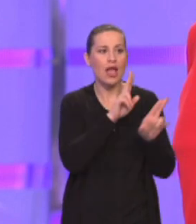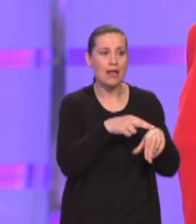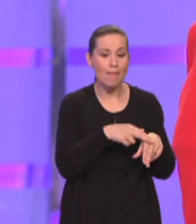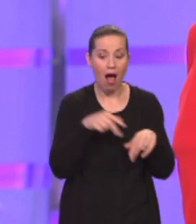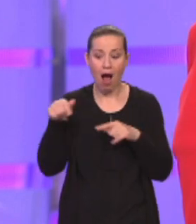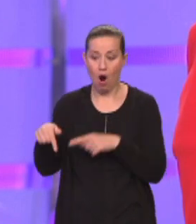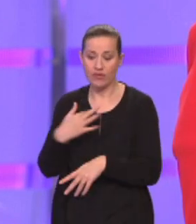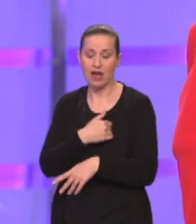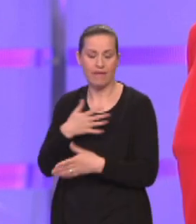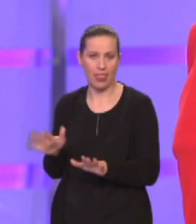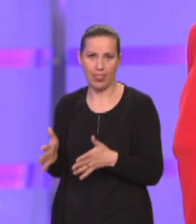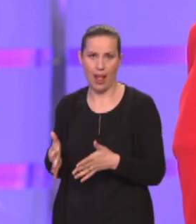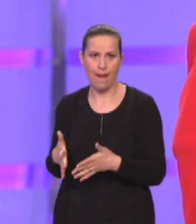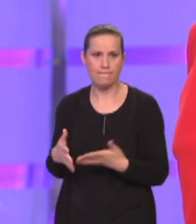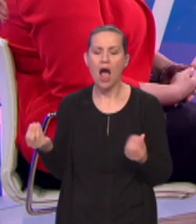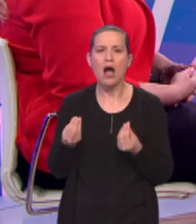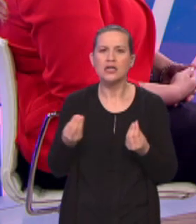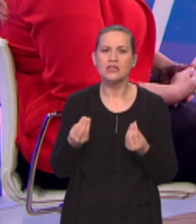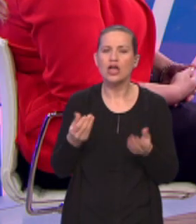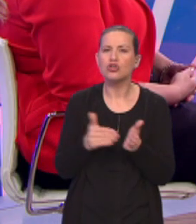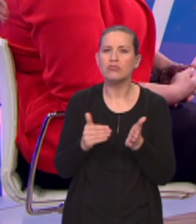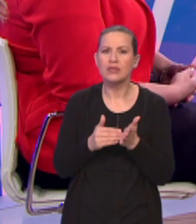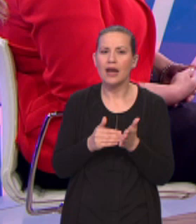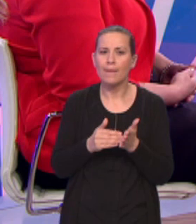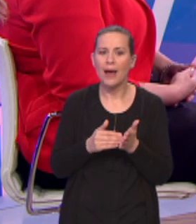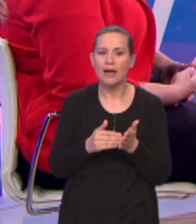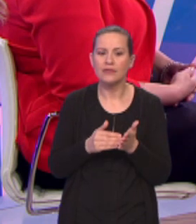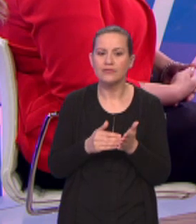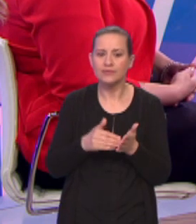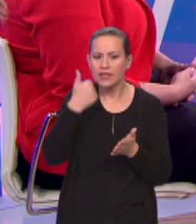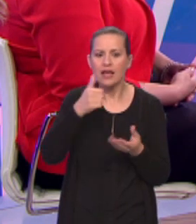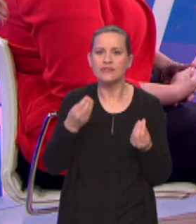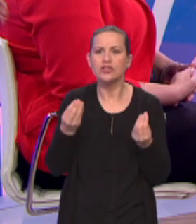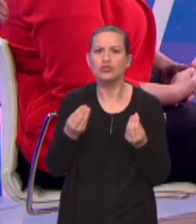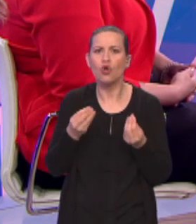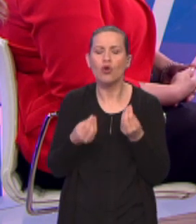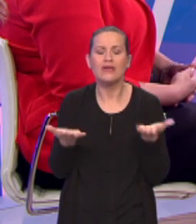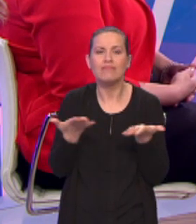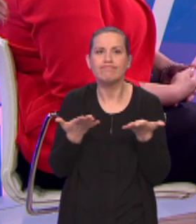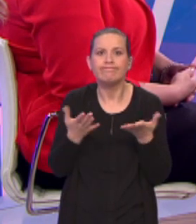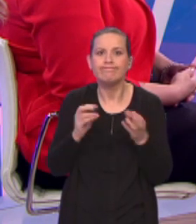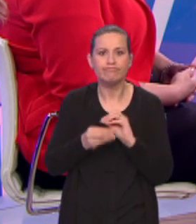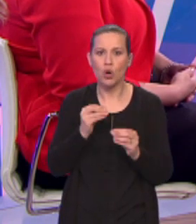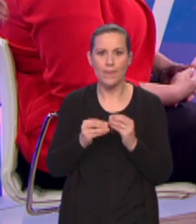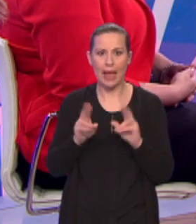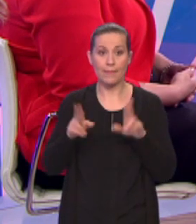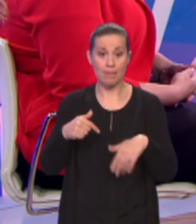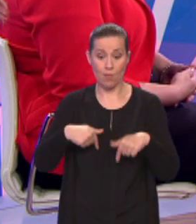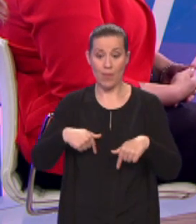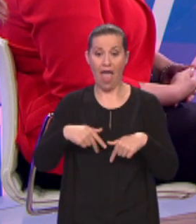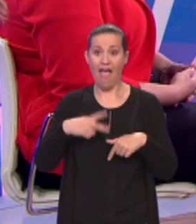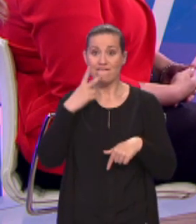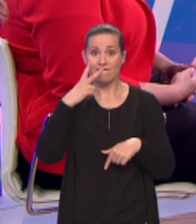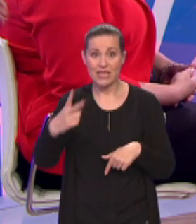da treba imenovati jasno i glasno ovo što ćete sada imenovati? Gdje je problem? Dakle, imamo mi i vizionare